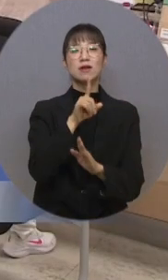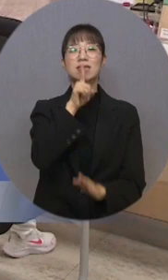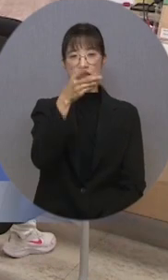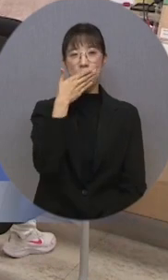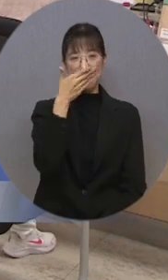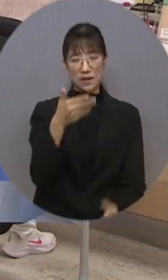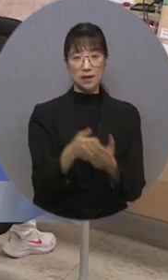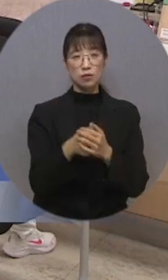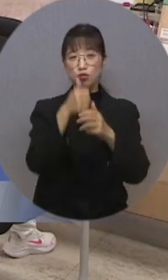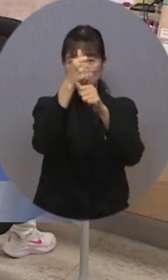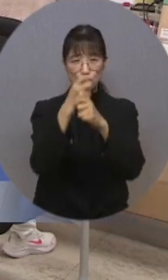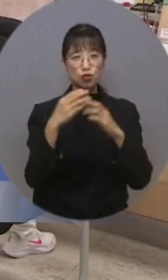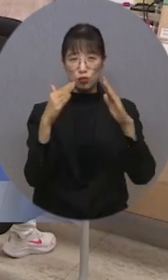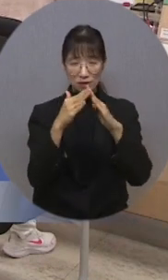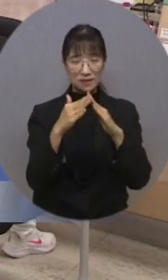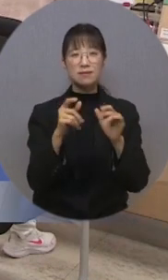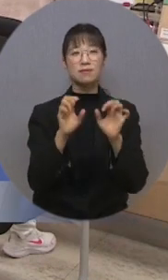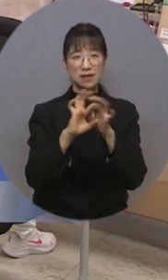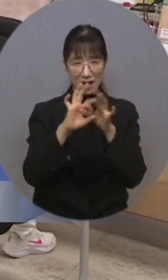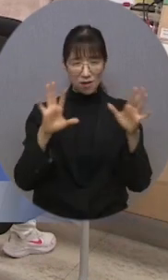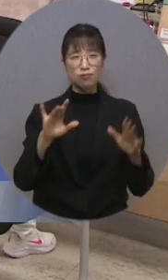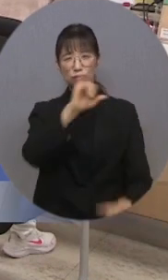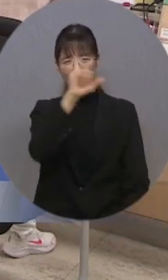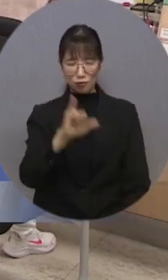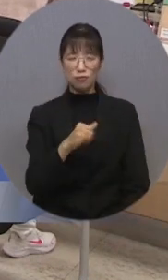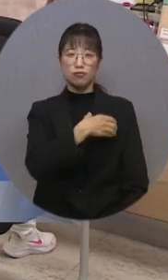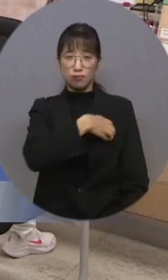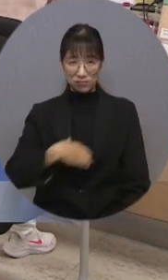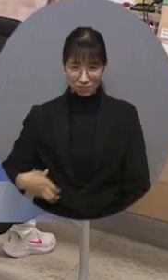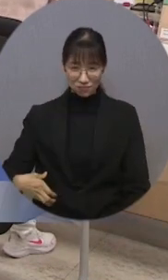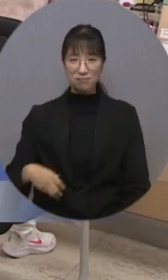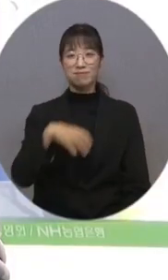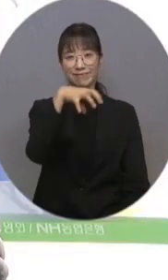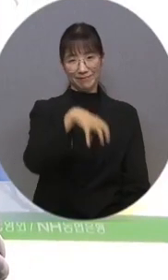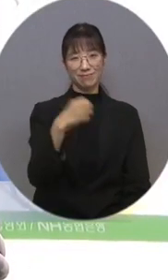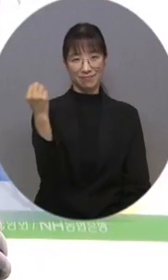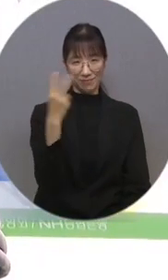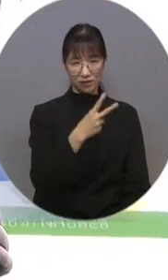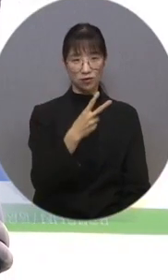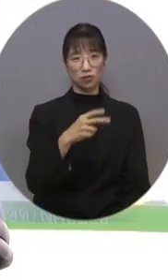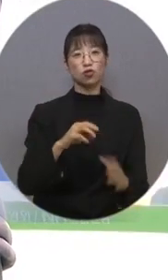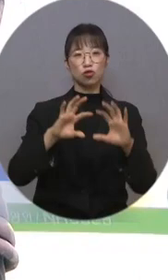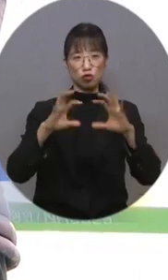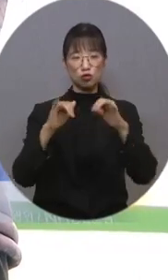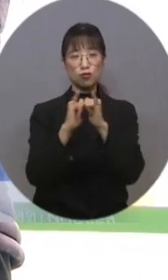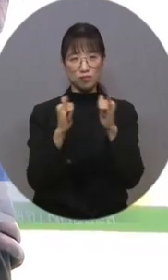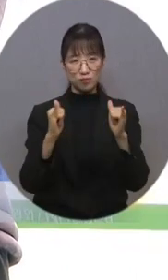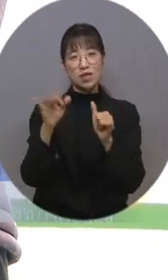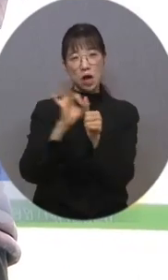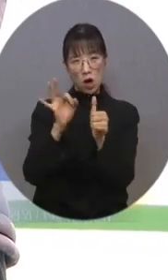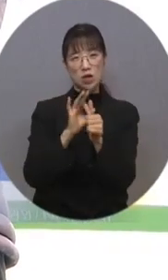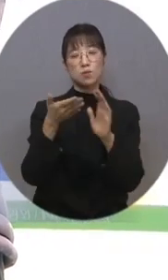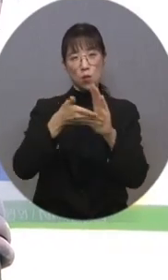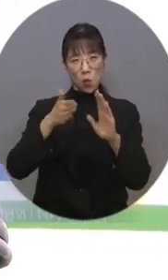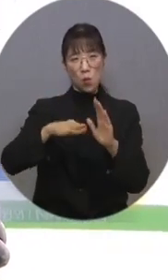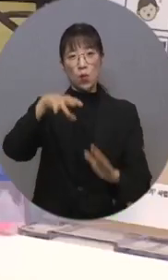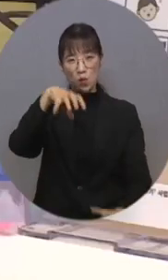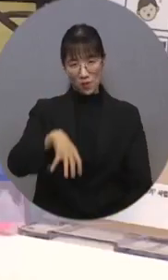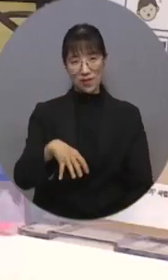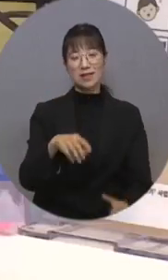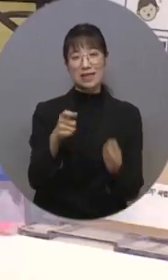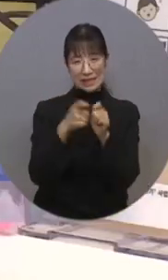주소지와 상관없이 전국 읍면동 행정복지센터 또는 국민연금공단 지사를 방문해 신청할 수